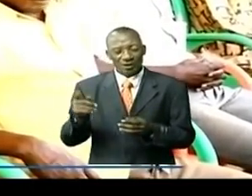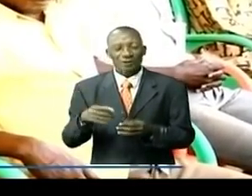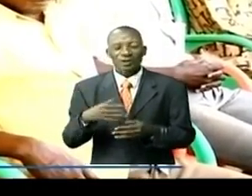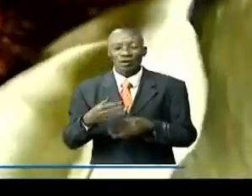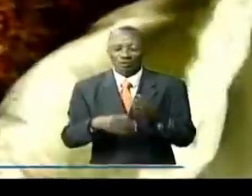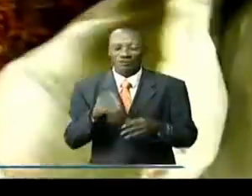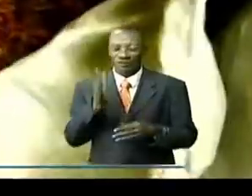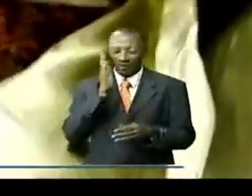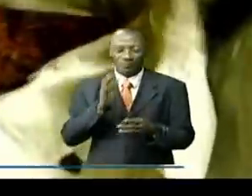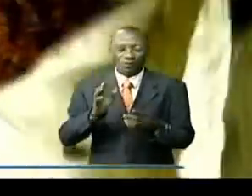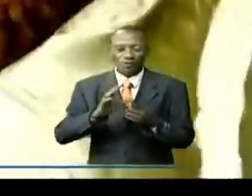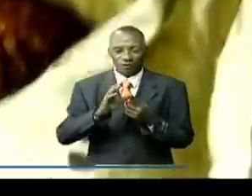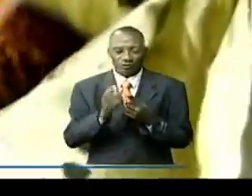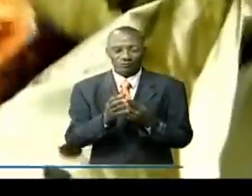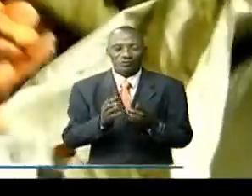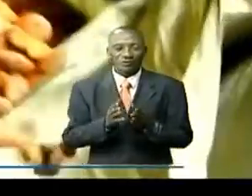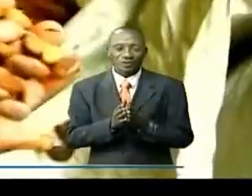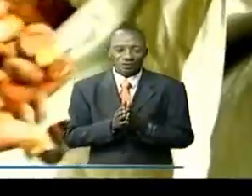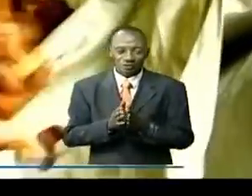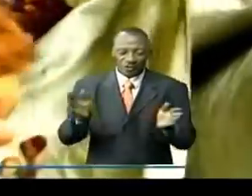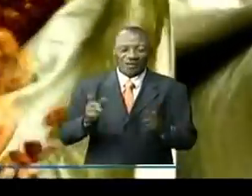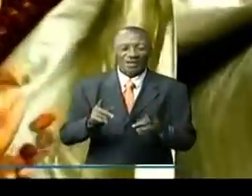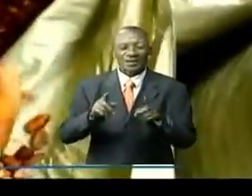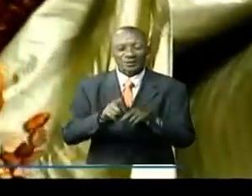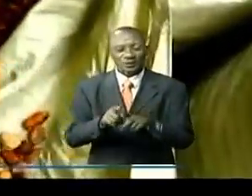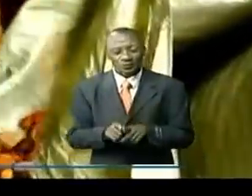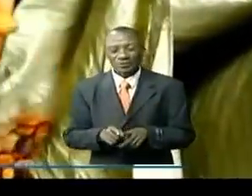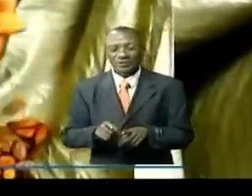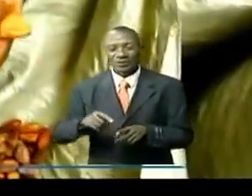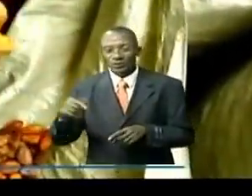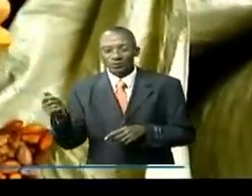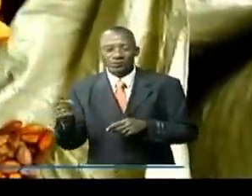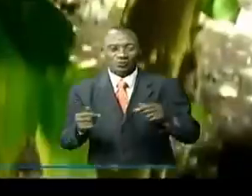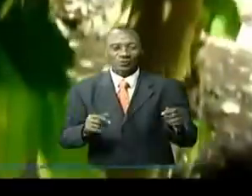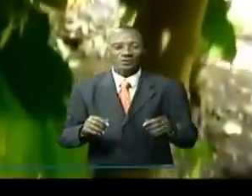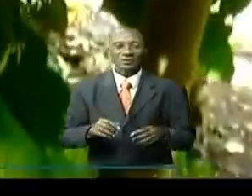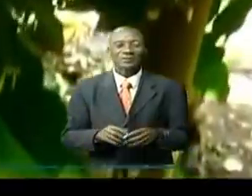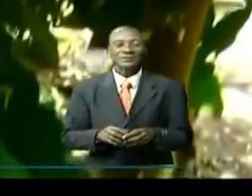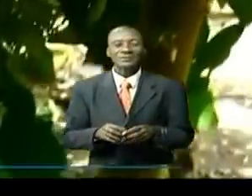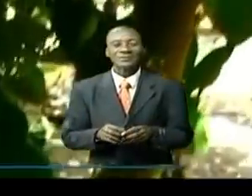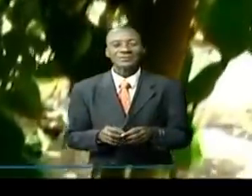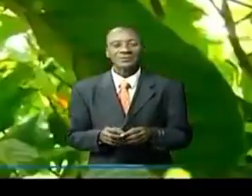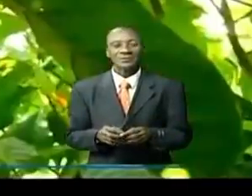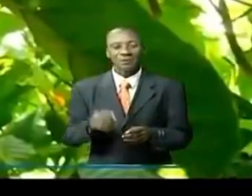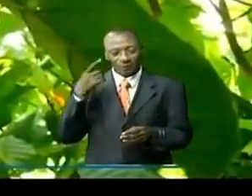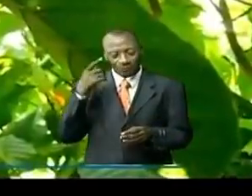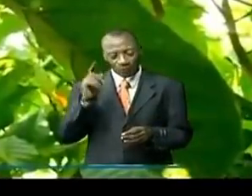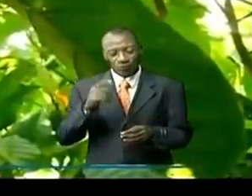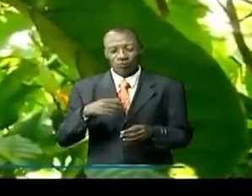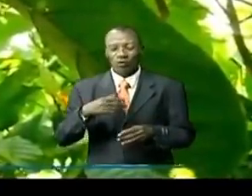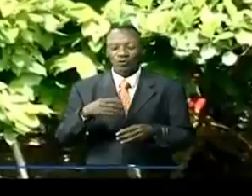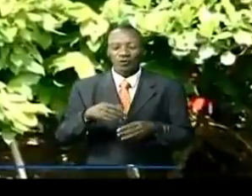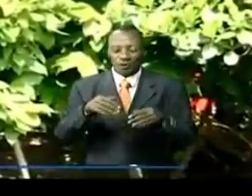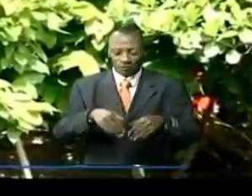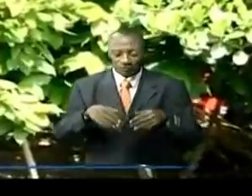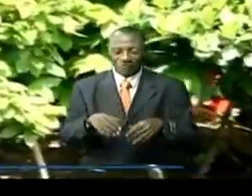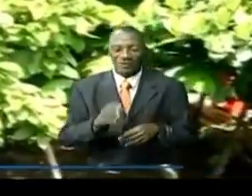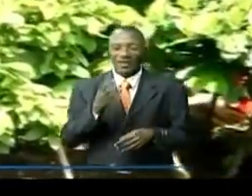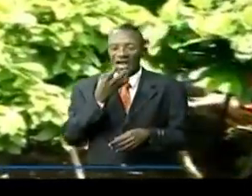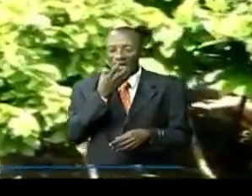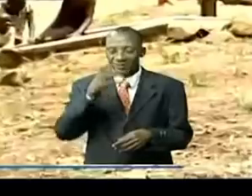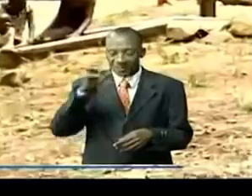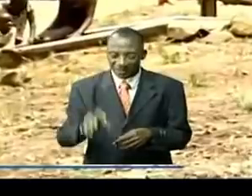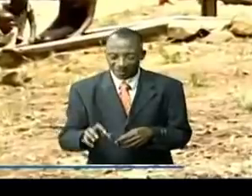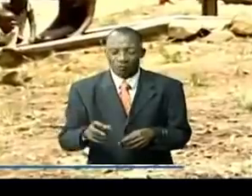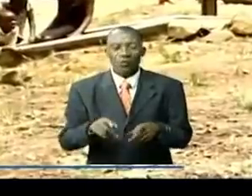vise notamment la lutte contre le coulage de ces produits vers l'Ouganda, mais aussi promouvoir la culture de café, cacao et plusieurs autres produits en